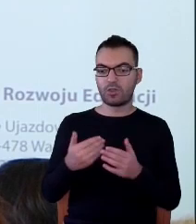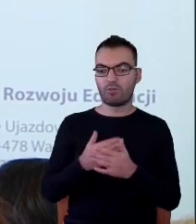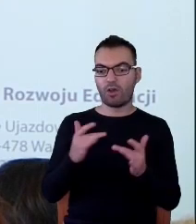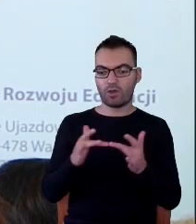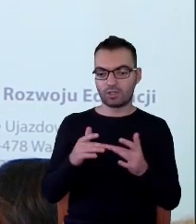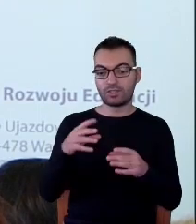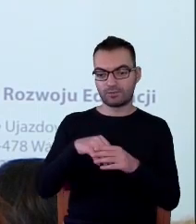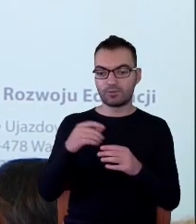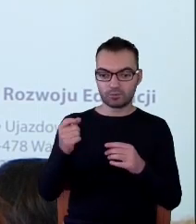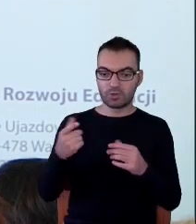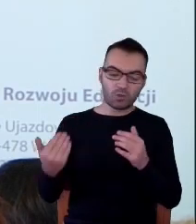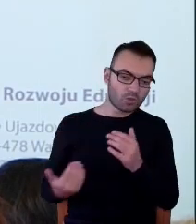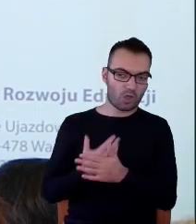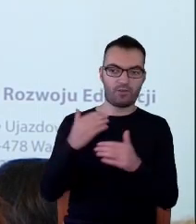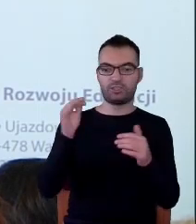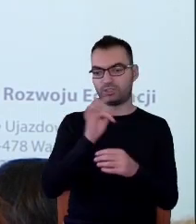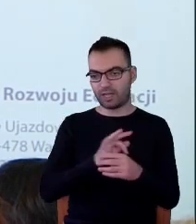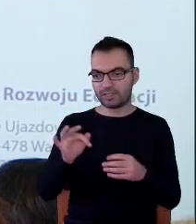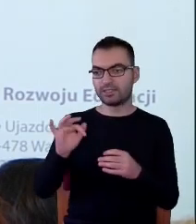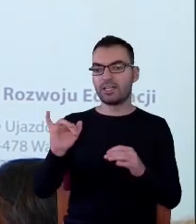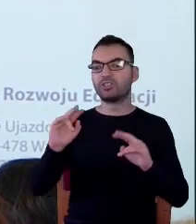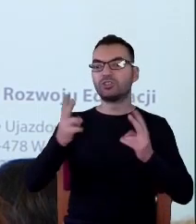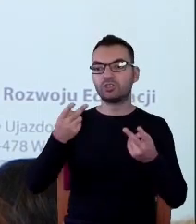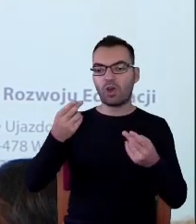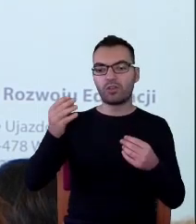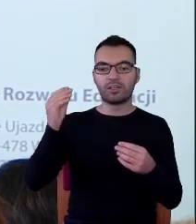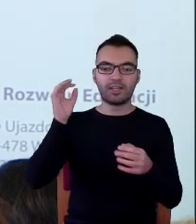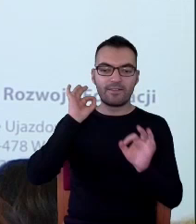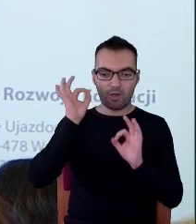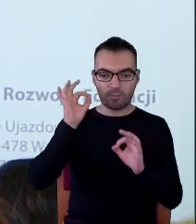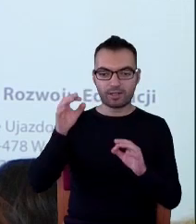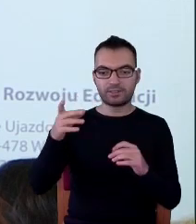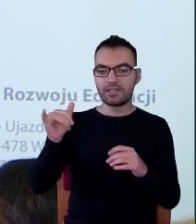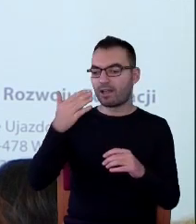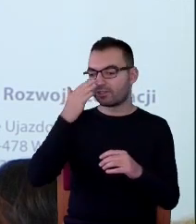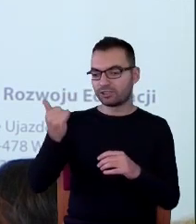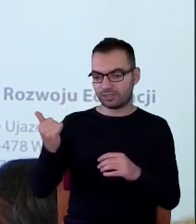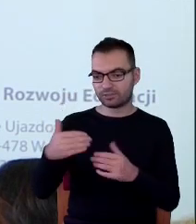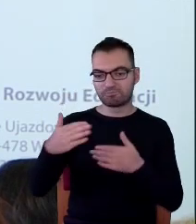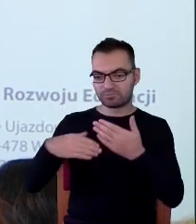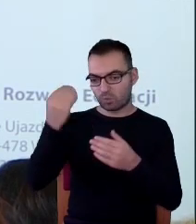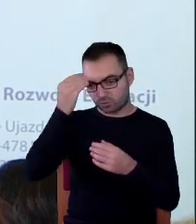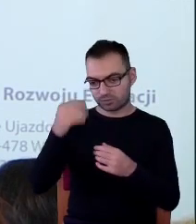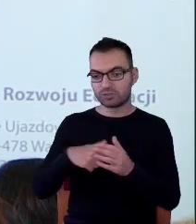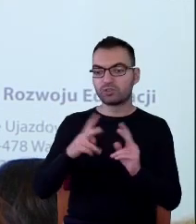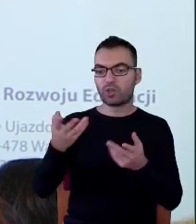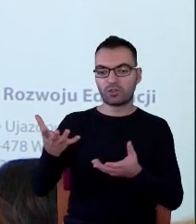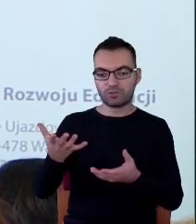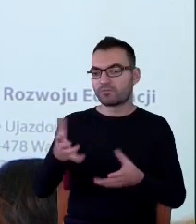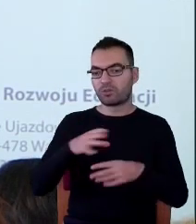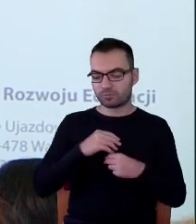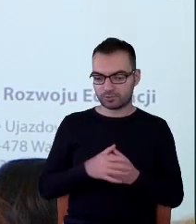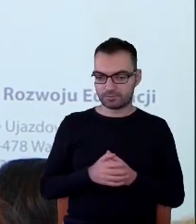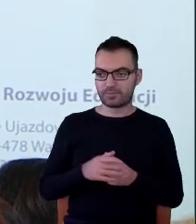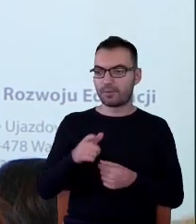wybrzmiewają nowe możliwości dotyczące pozyskiwania informacji o funkcjonowaniu ucznia. To, o czym mówiłam Państwu wcześniej, zależy nam na tym, żeby